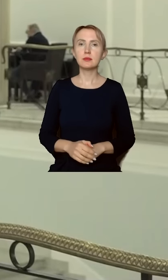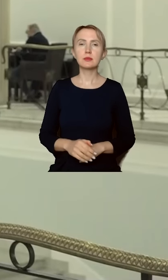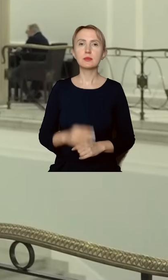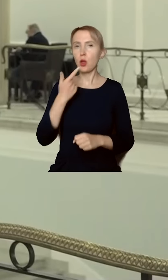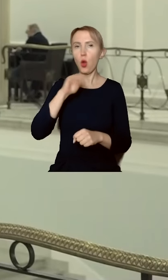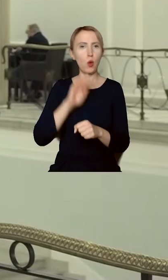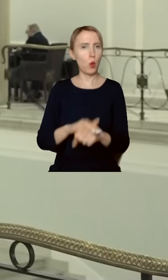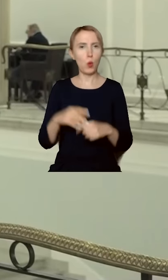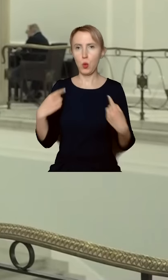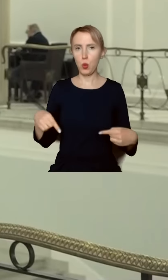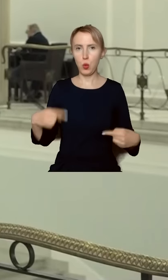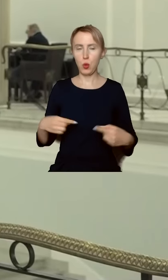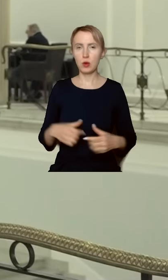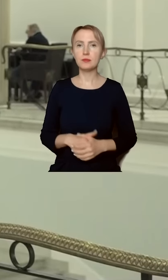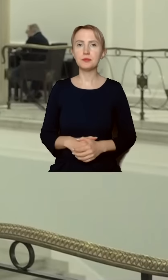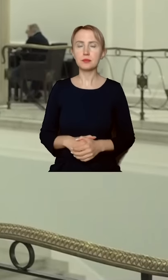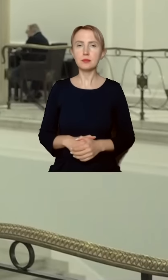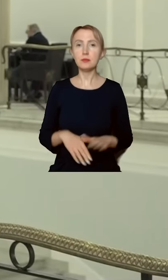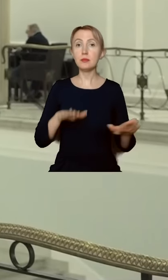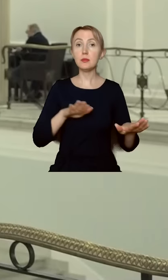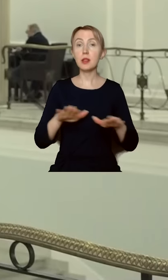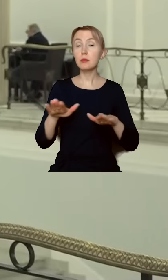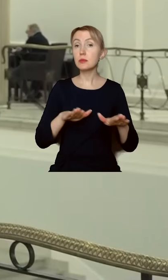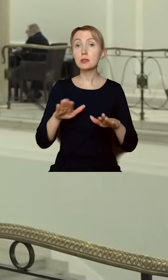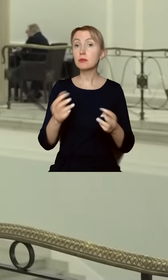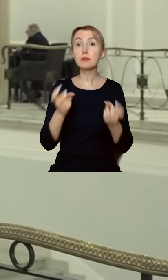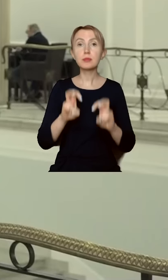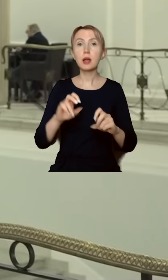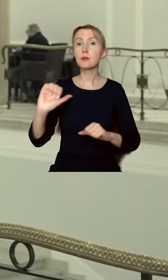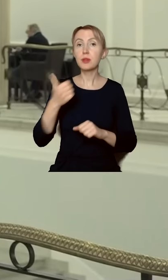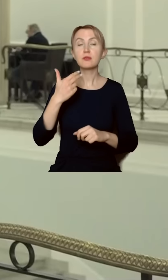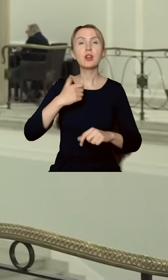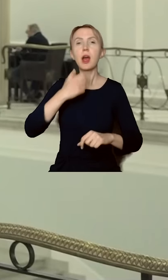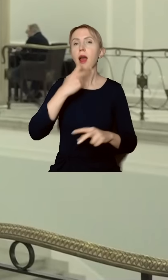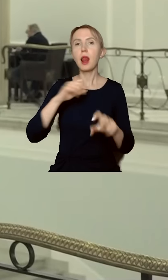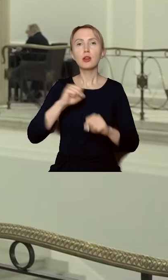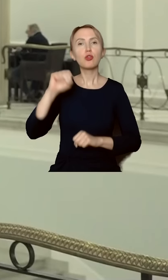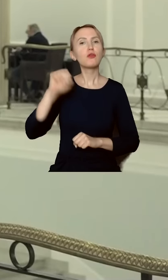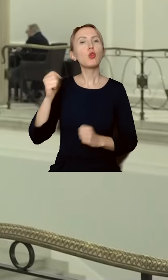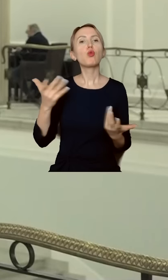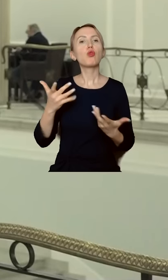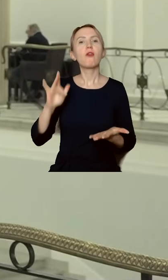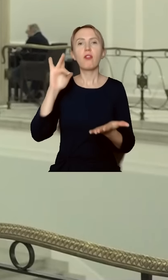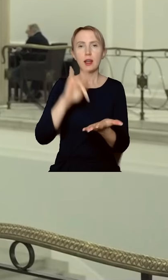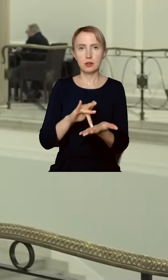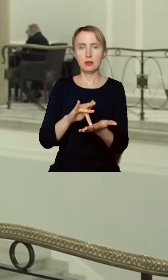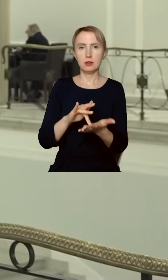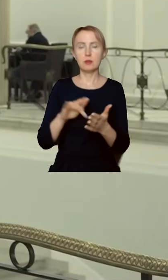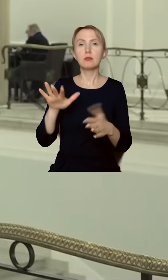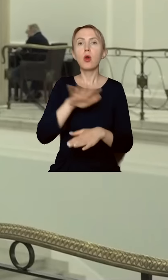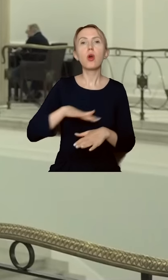deklaracji nie złożył. A gdzie ewentualnie mogłaby powstać pierwsza elektrownia jądrowa? Mówi się o